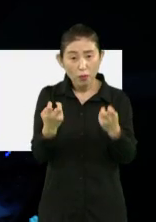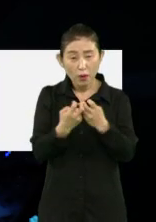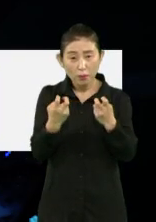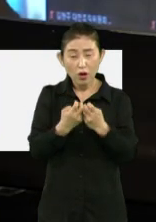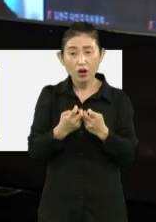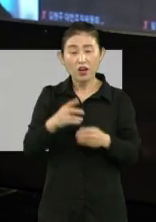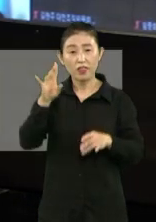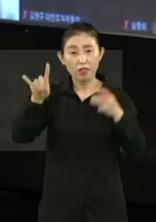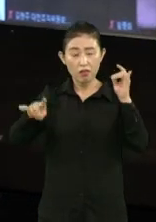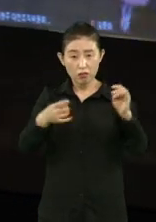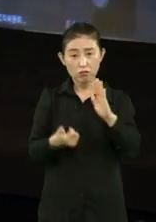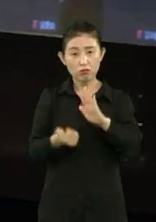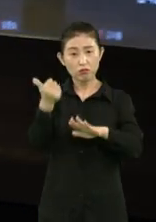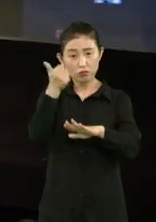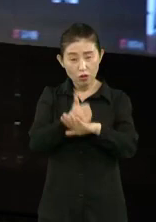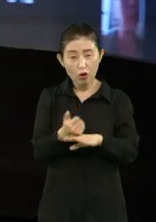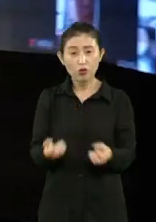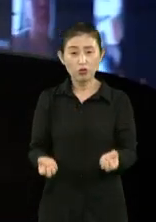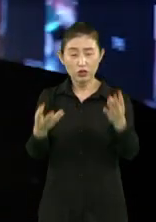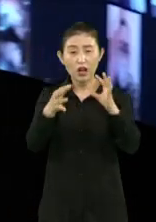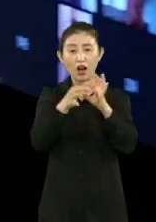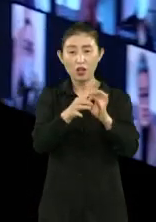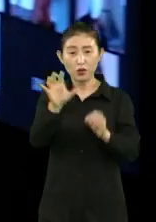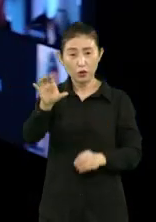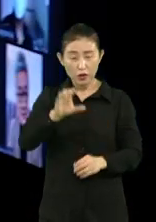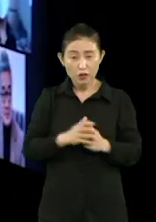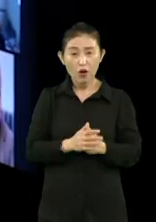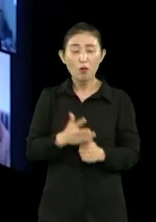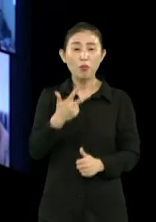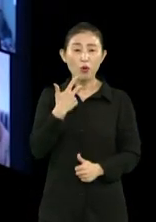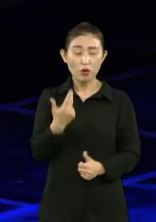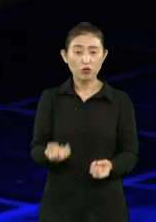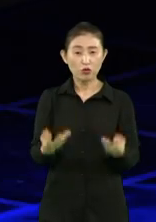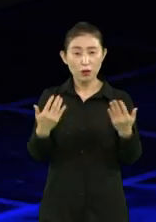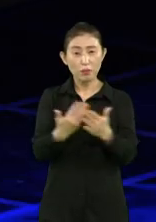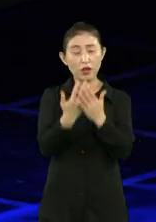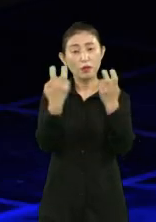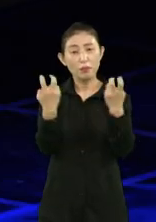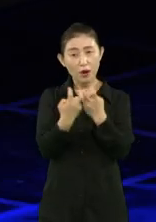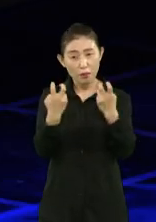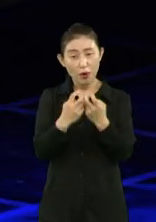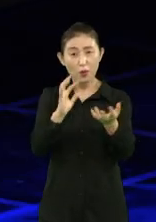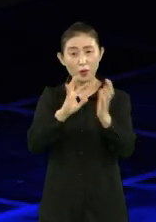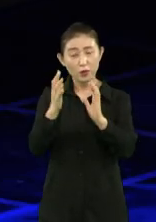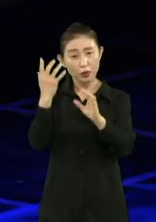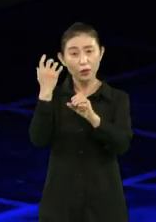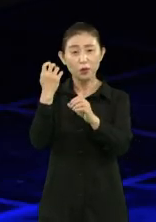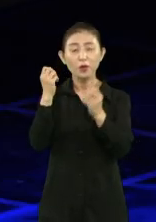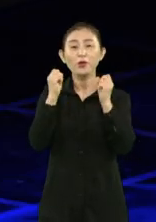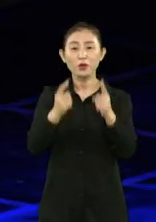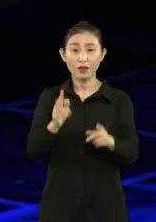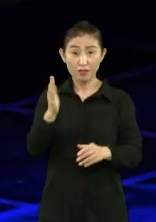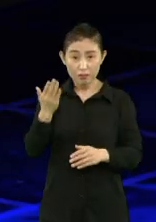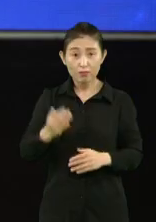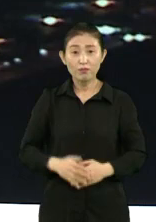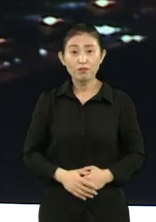송크란 축제의 사례 등을 통해 보령머드 축제 발전 방향을 모색하는 기회가 제공됐습니다.